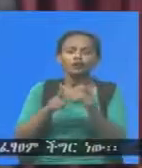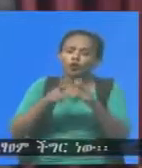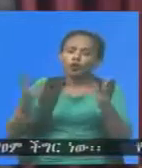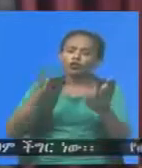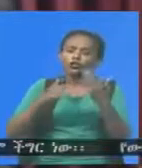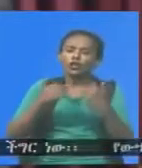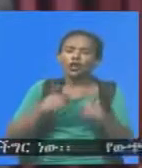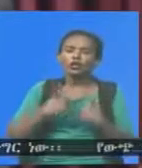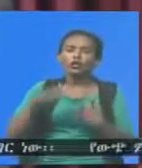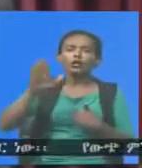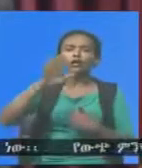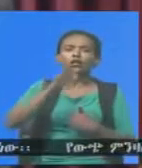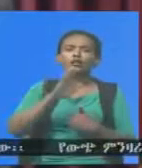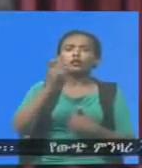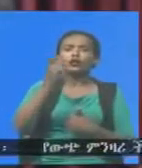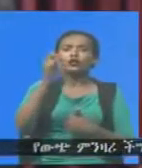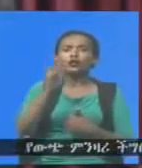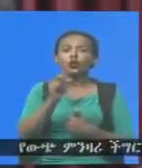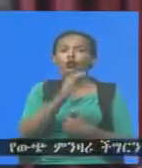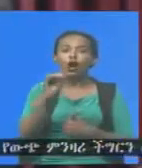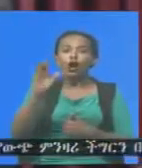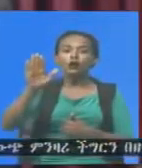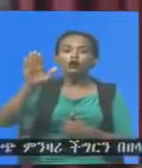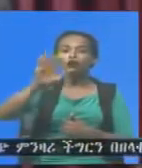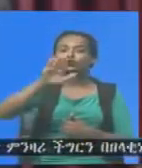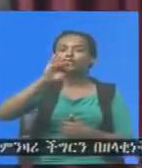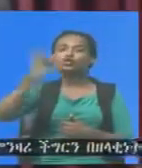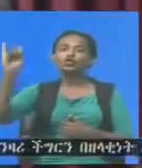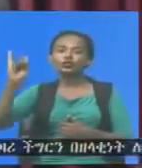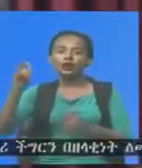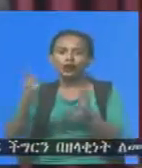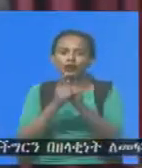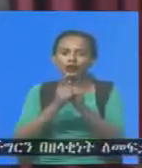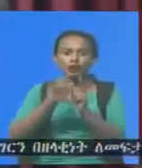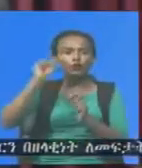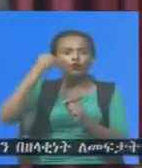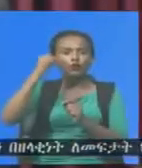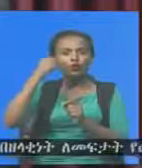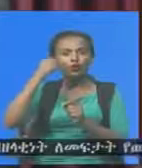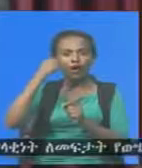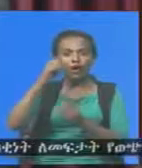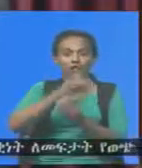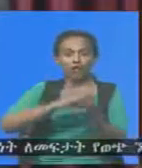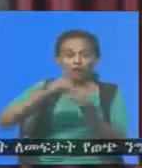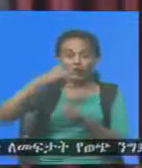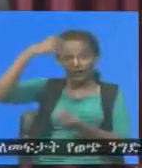ለምሳሌ ጌዲዮና ጉጂ ያጋጠመውን ብንመለከት የኦሮሚያ ክልላዊ መንግስት